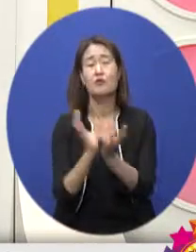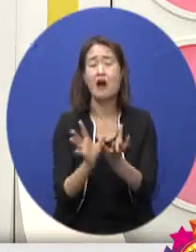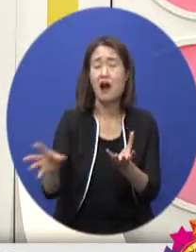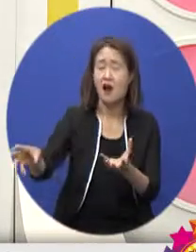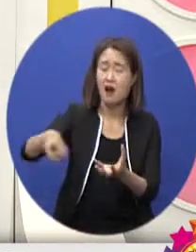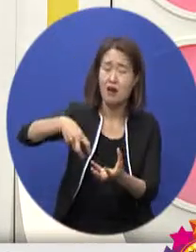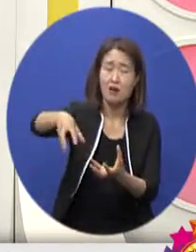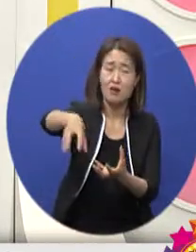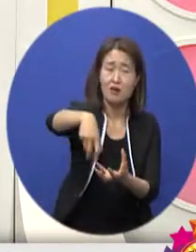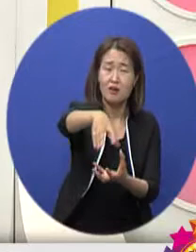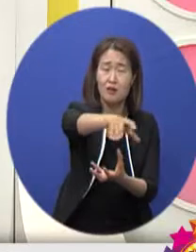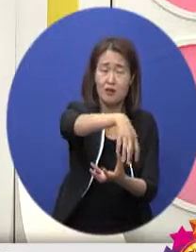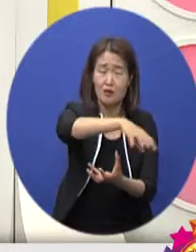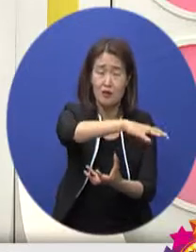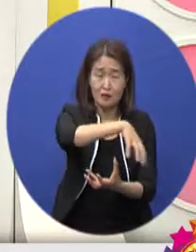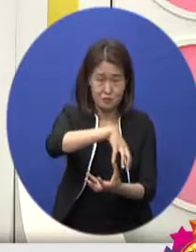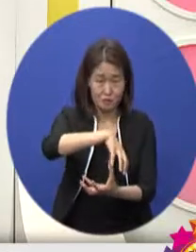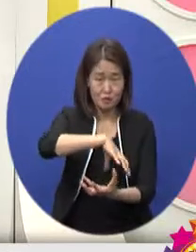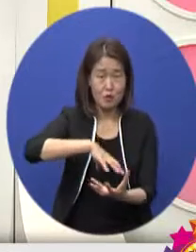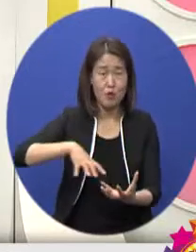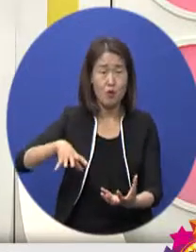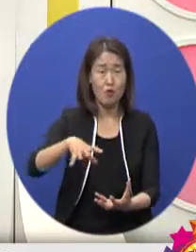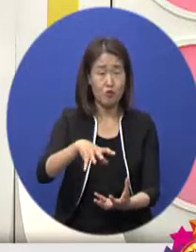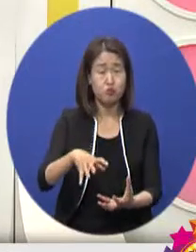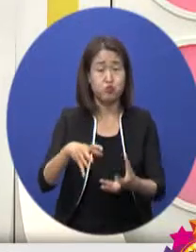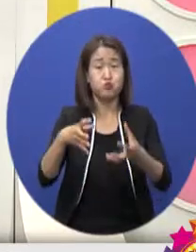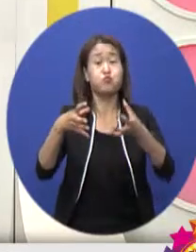꽃향기꽃 다 모아 모아 모아서